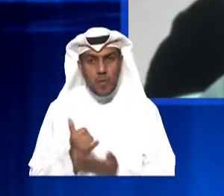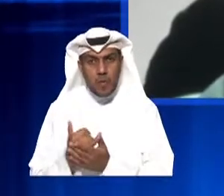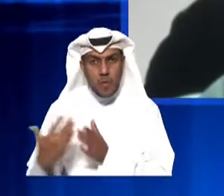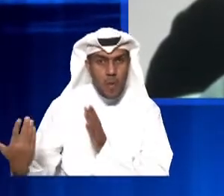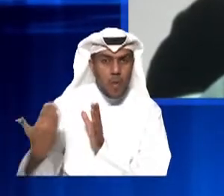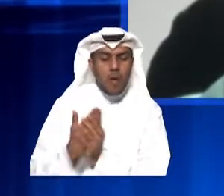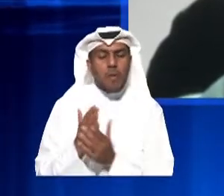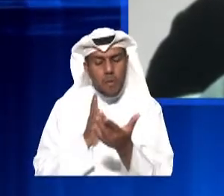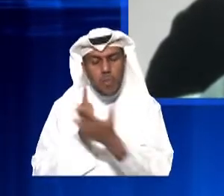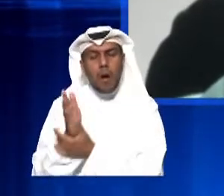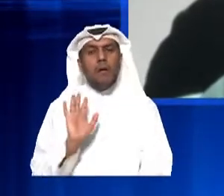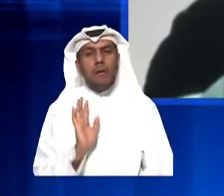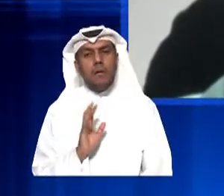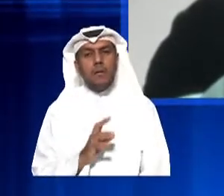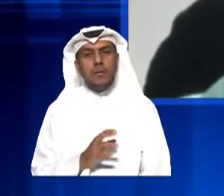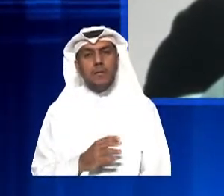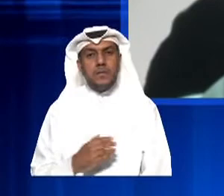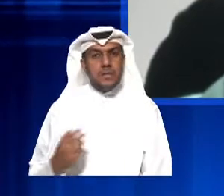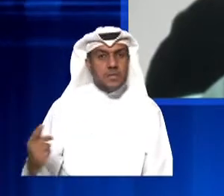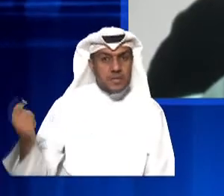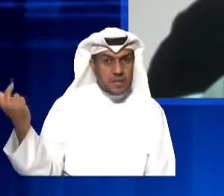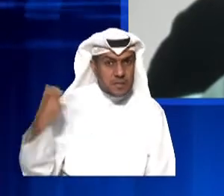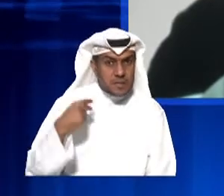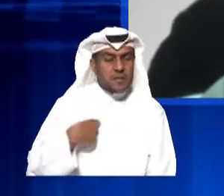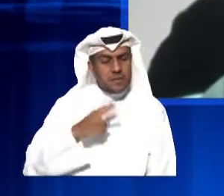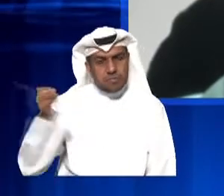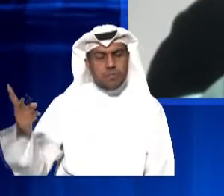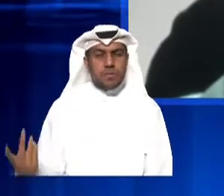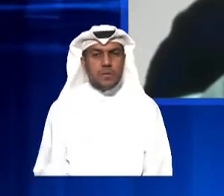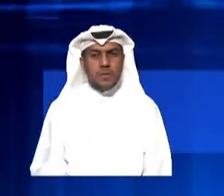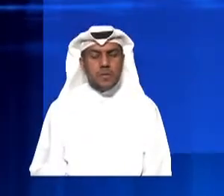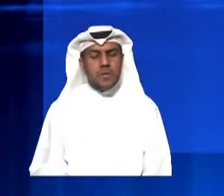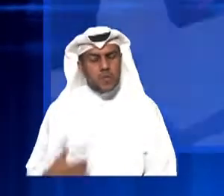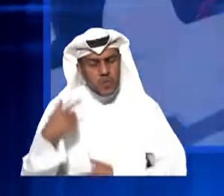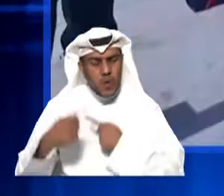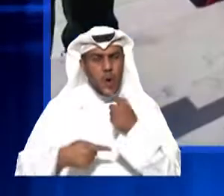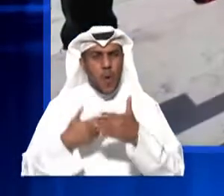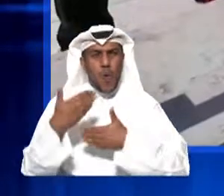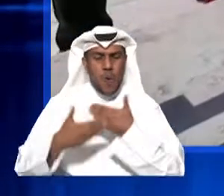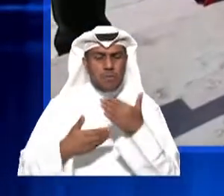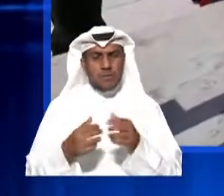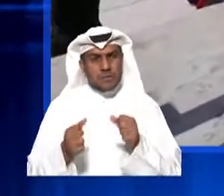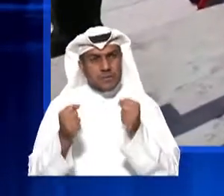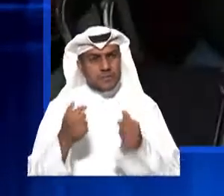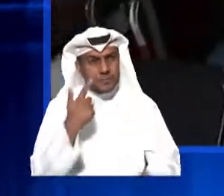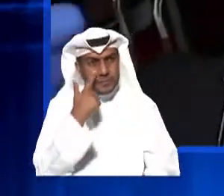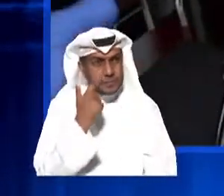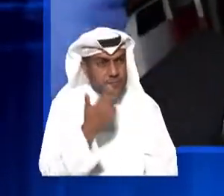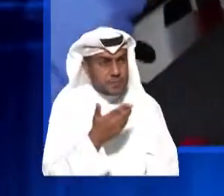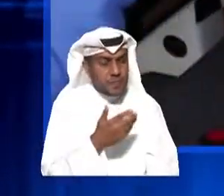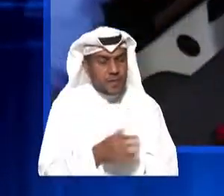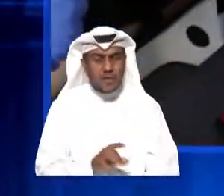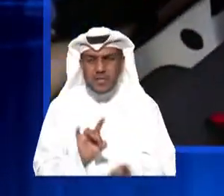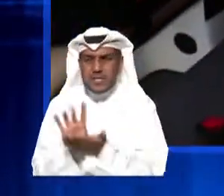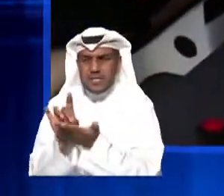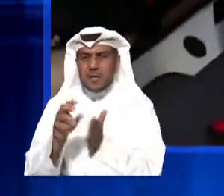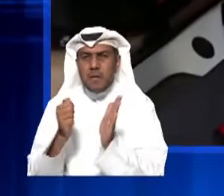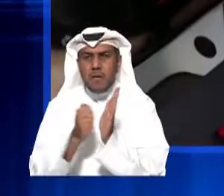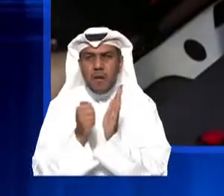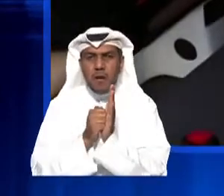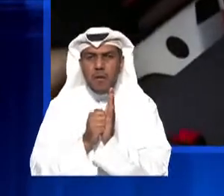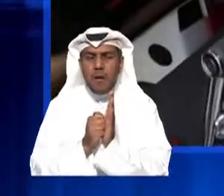تارة بالاستيطان وتارة أخرى بالقمع ميدانيا على الأرض ومن خلال حملات التهجير وهدم